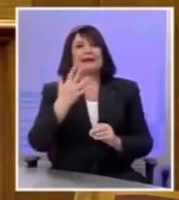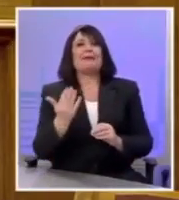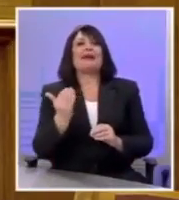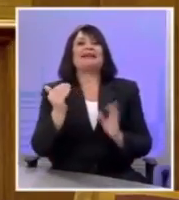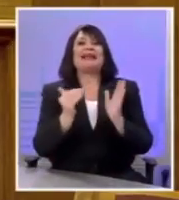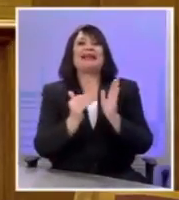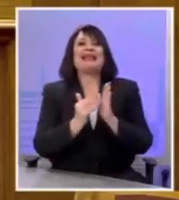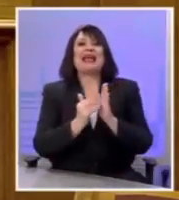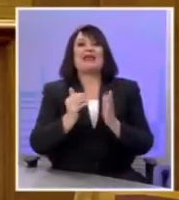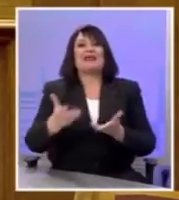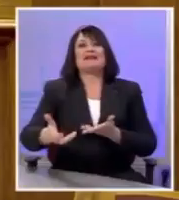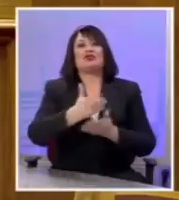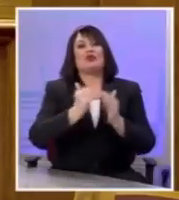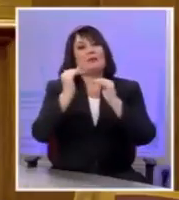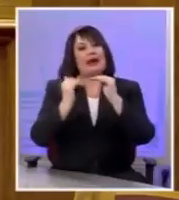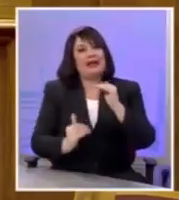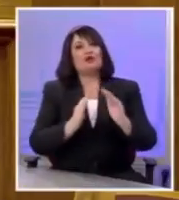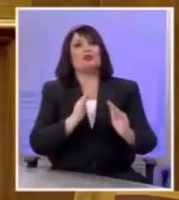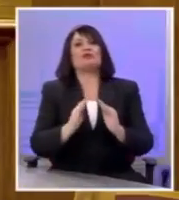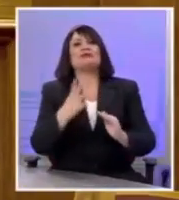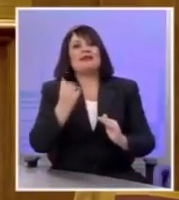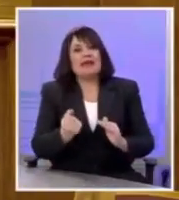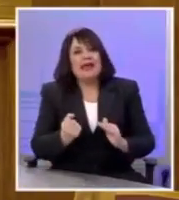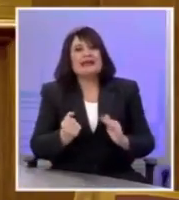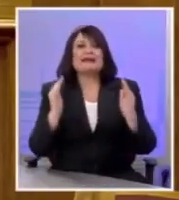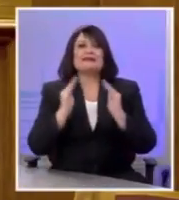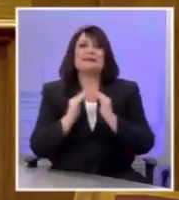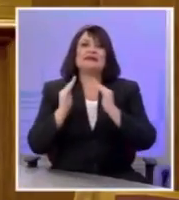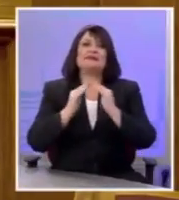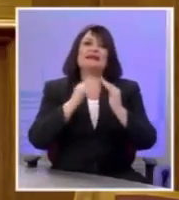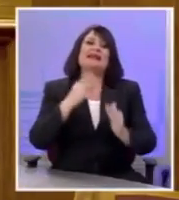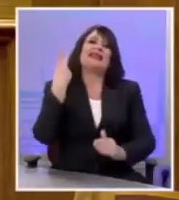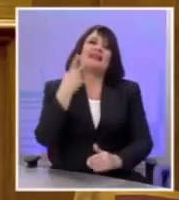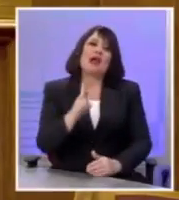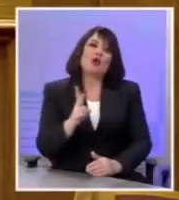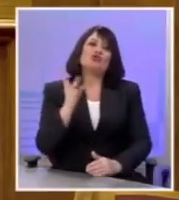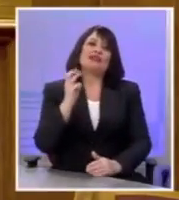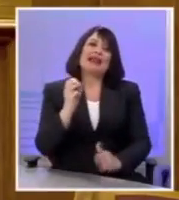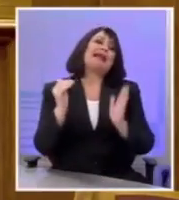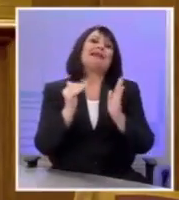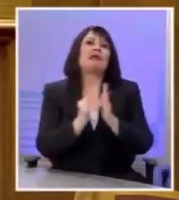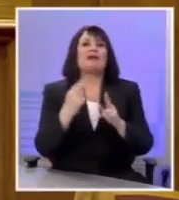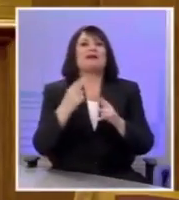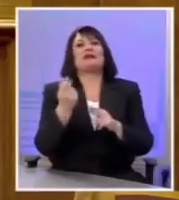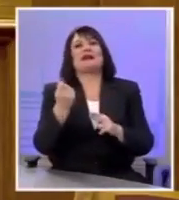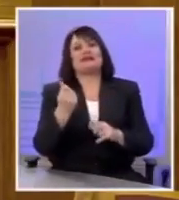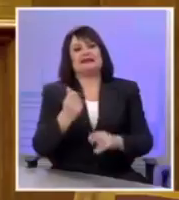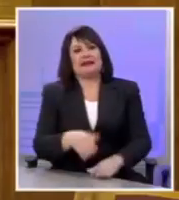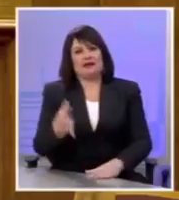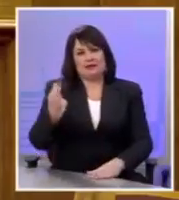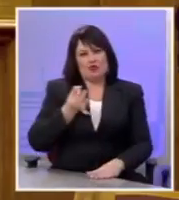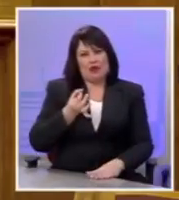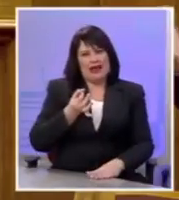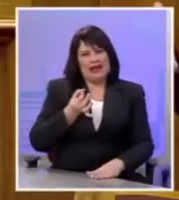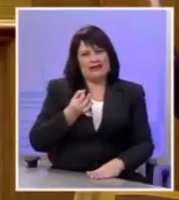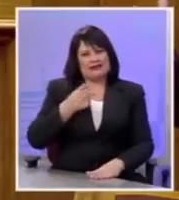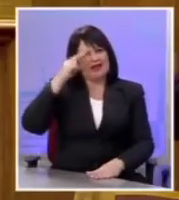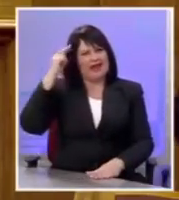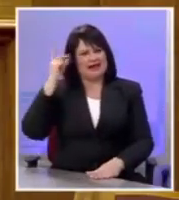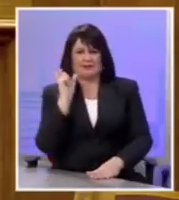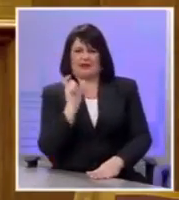35.000 εισόδημα και κάτω και αυτούς που έχουν σπίτια 230. Και λέτε εσείς την έξυπνη